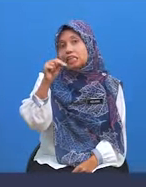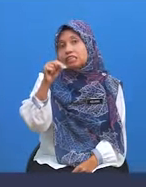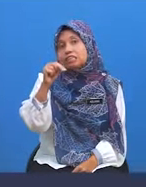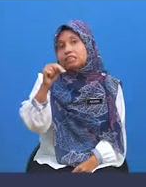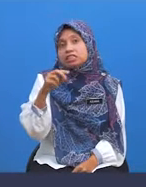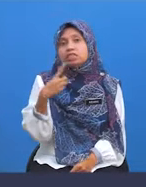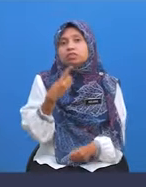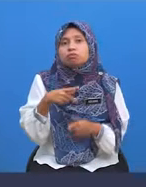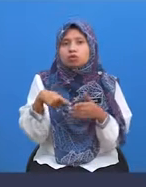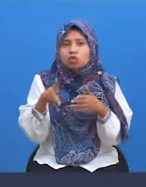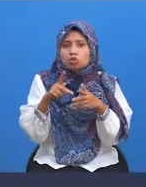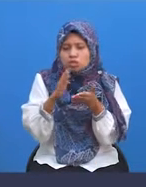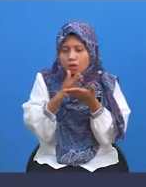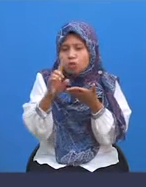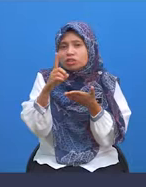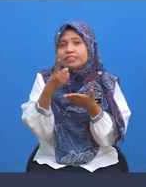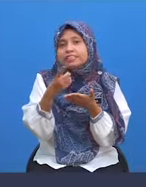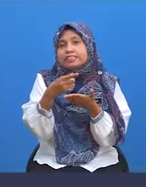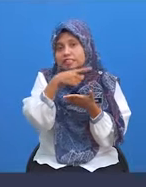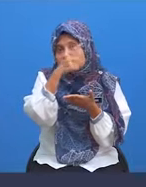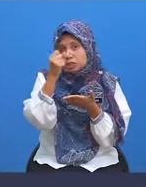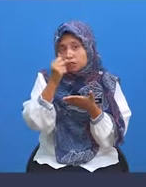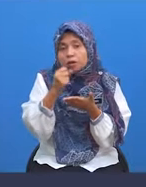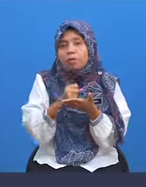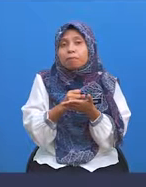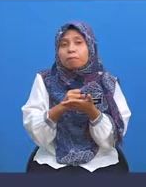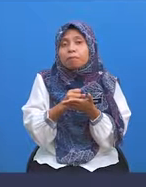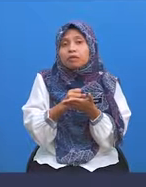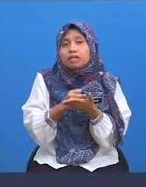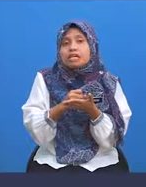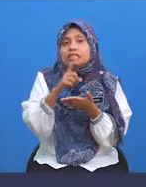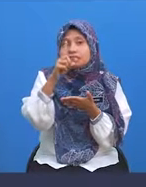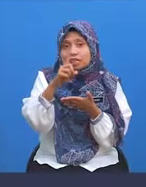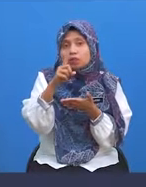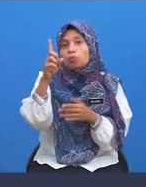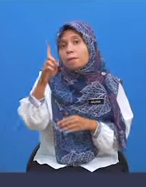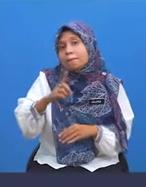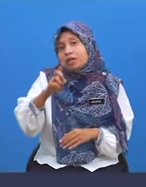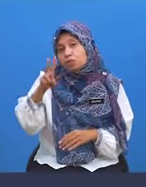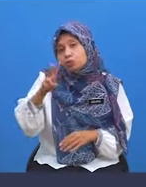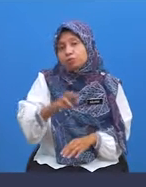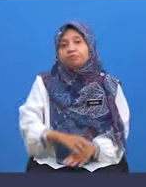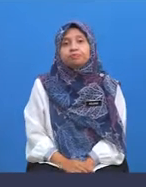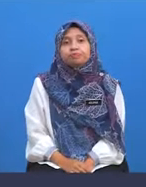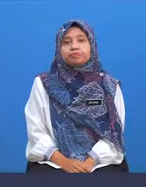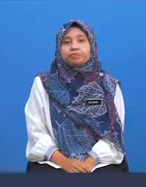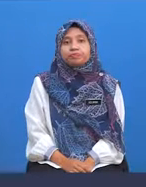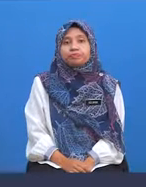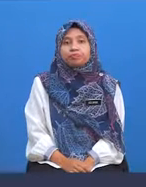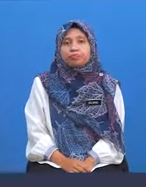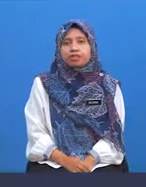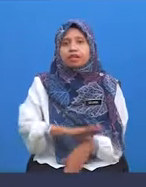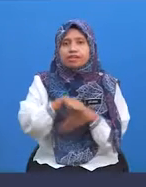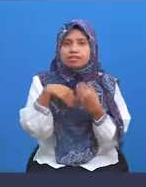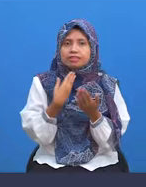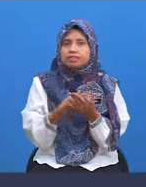yang asal kerana nilai B kita ialah 1/2.